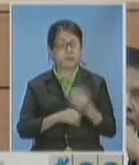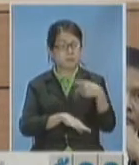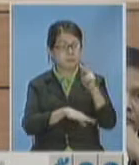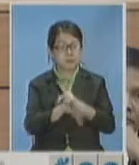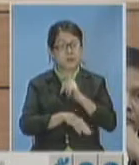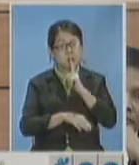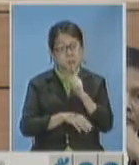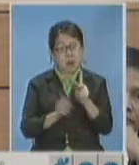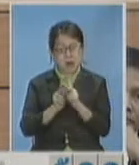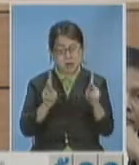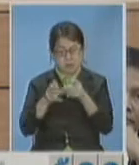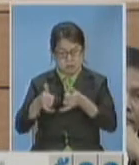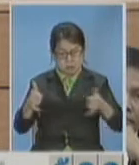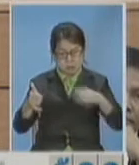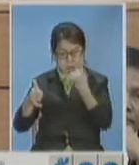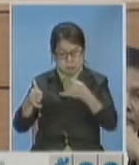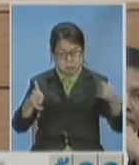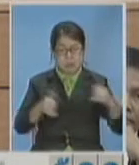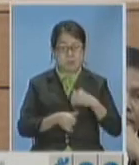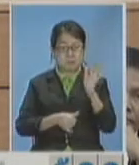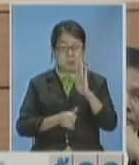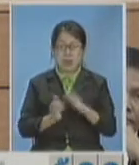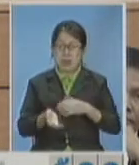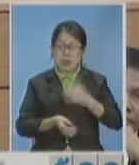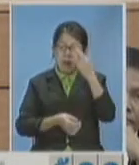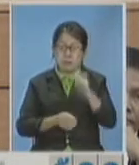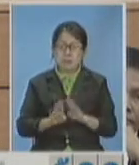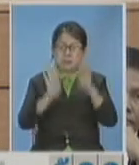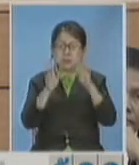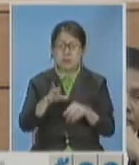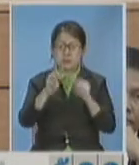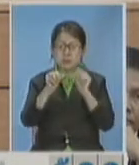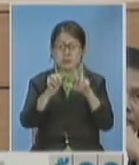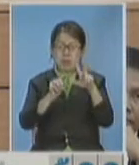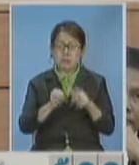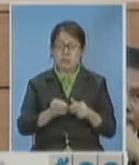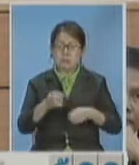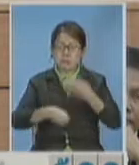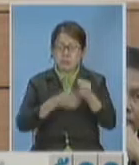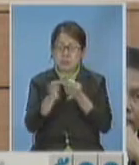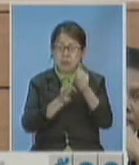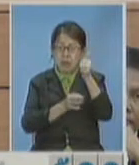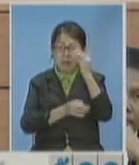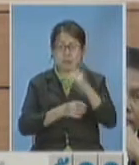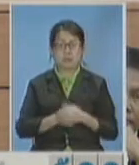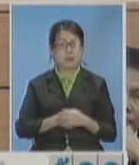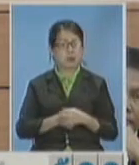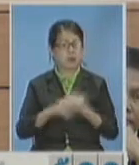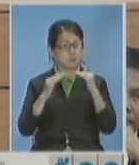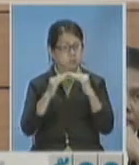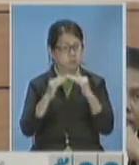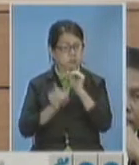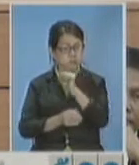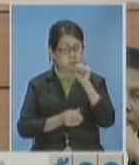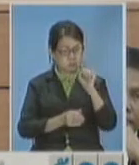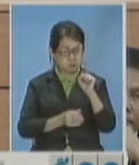จะมาโทษกรรมธิการไม่ได้ว่าทำไมให้มีการแปรยติในมาตรา3อย่างที่ว่าไว้เพราะเป็นสิทธิของสมาชิกและเป็นสิ